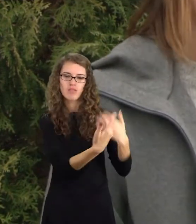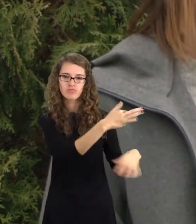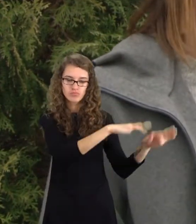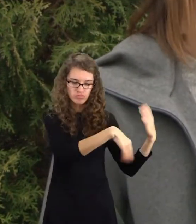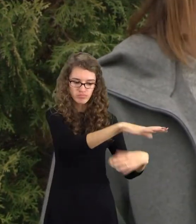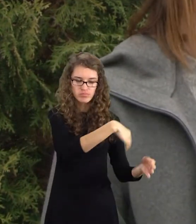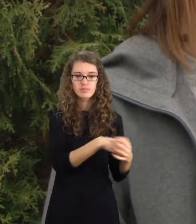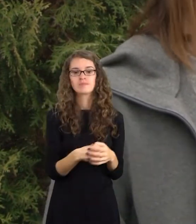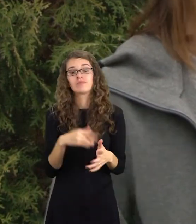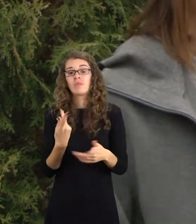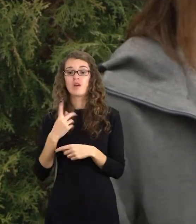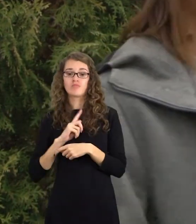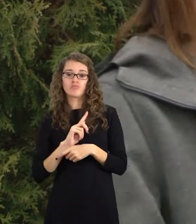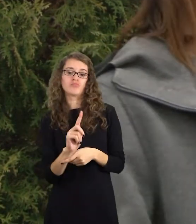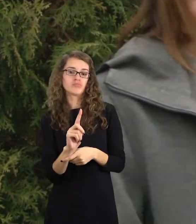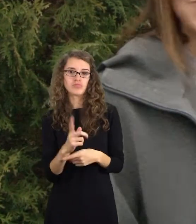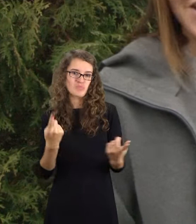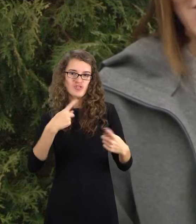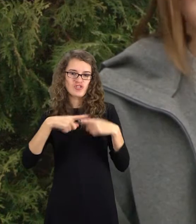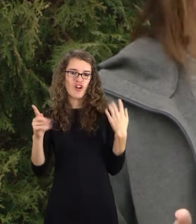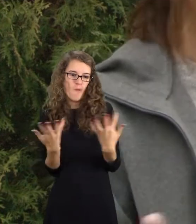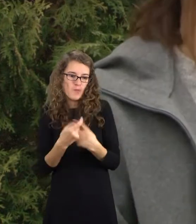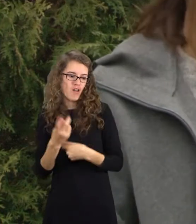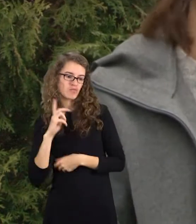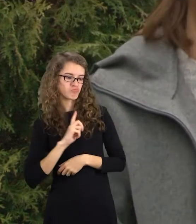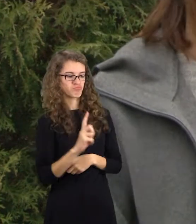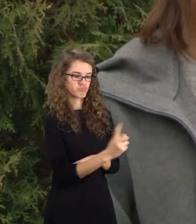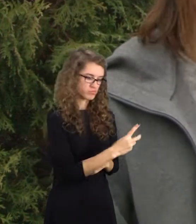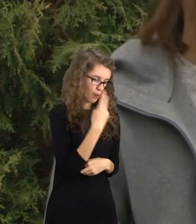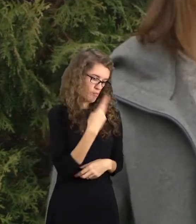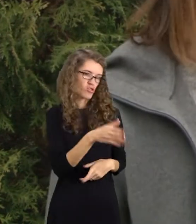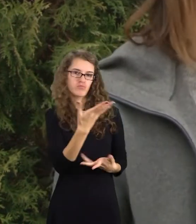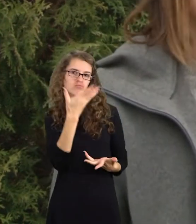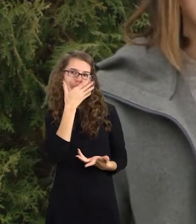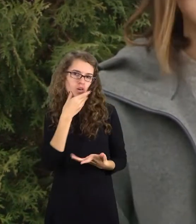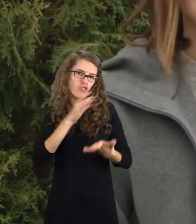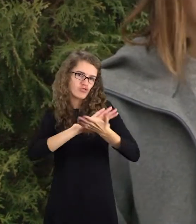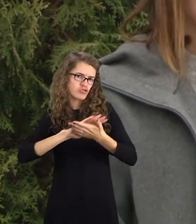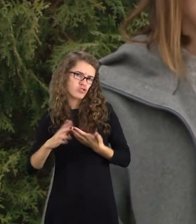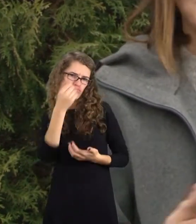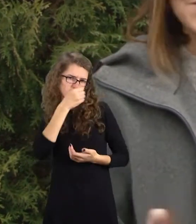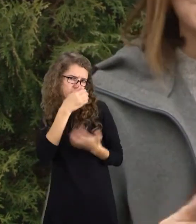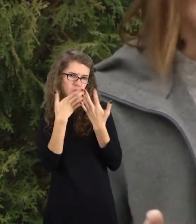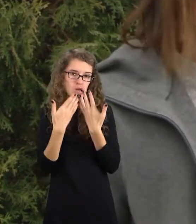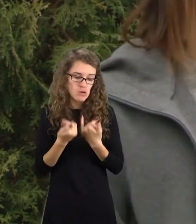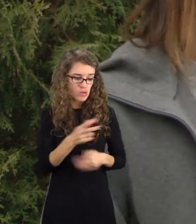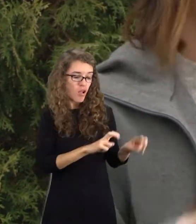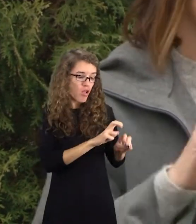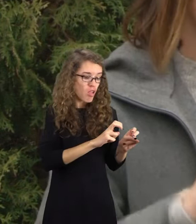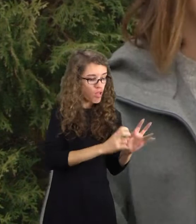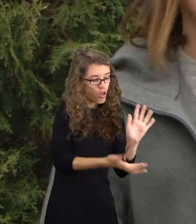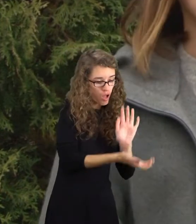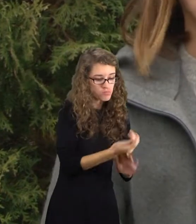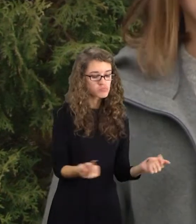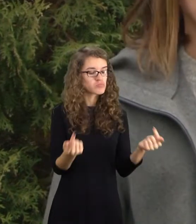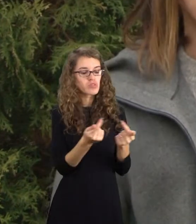indelį. Tai tiesiog automatiškai priejau, nes visai jie atrodė švarus, tvarkingi, gražus, pasiknisau, radau, kuris